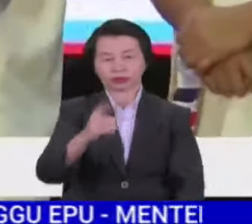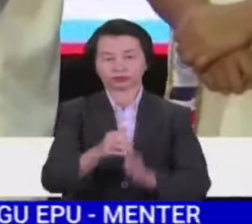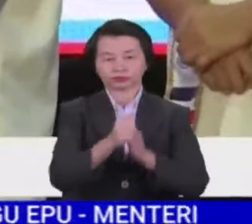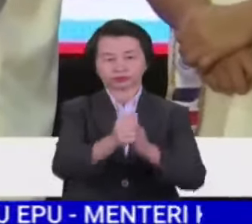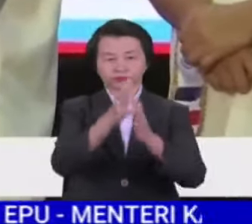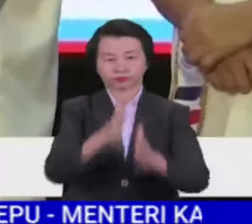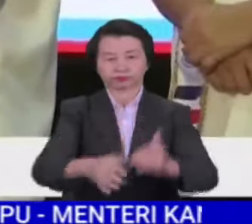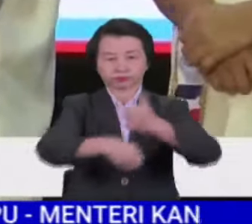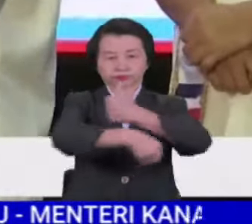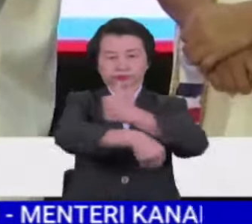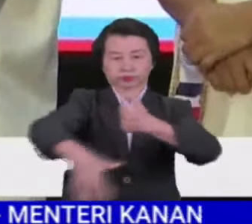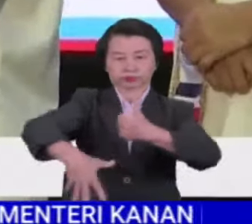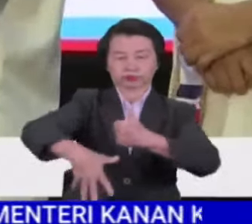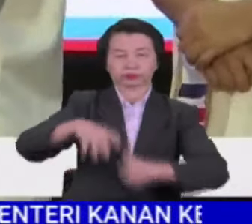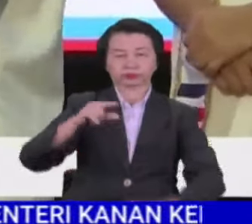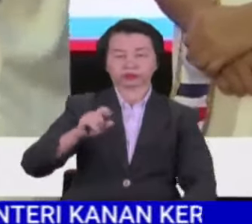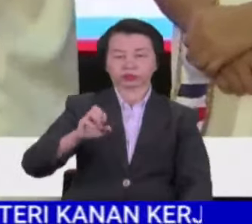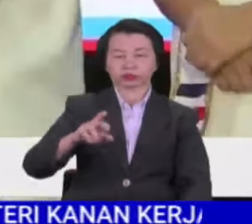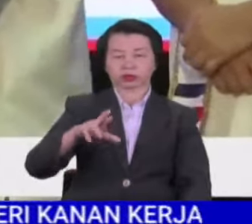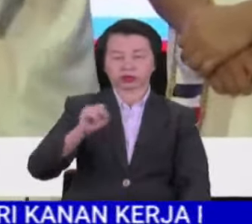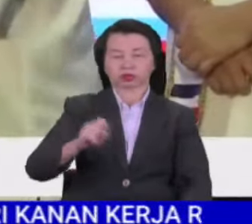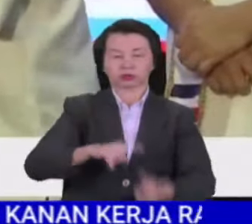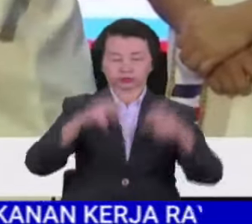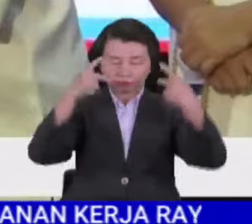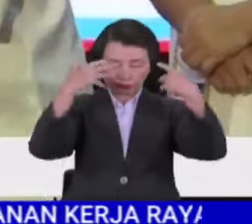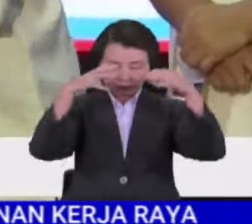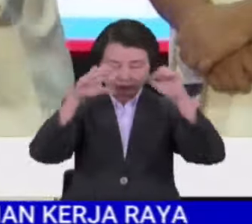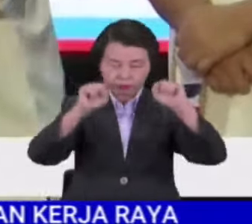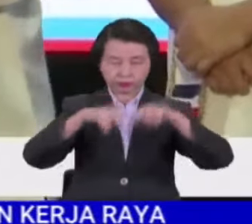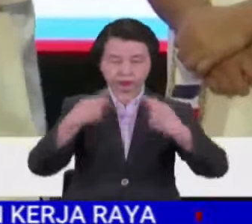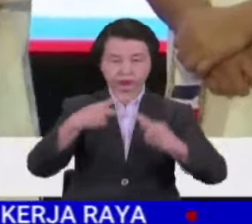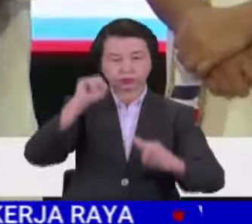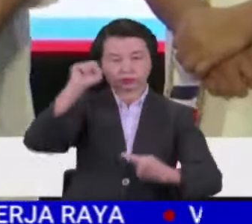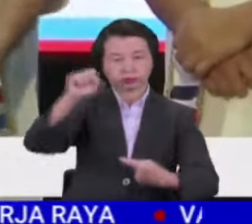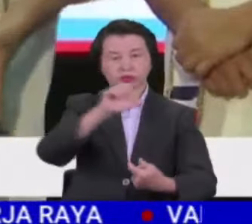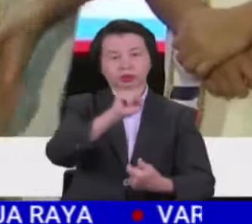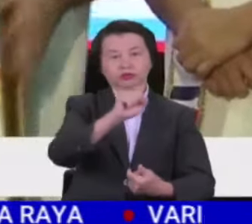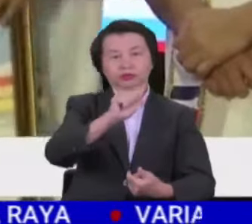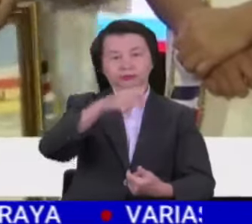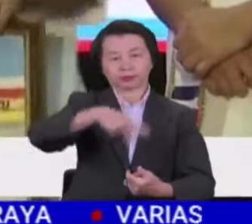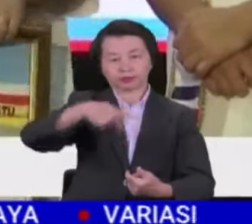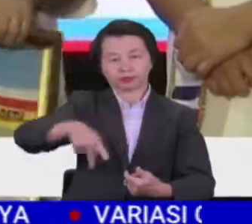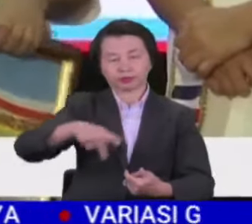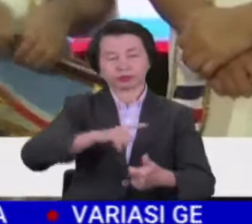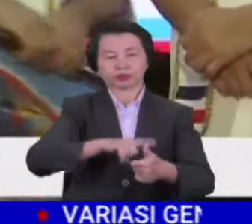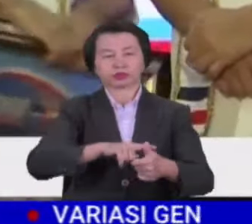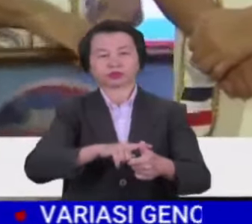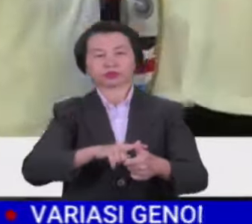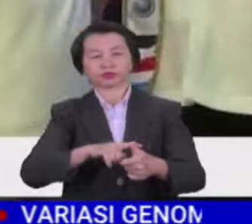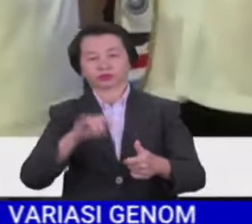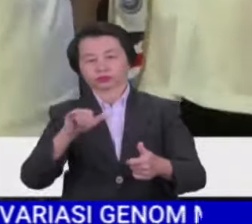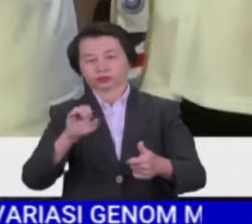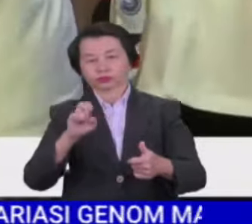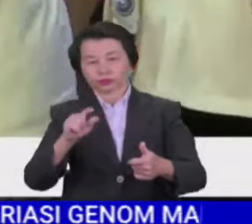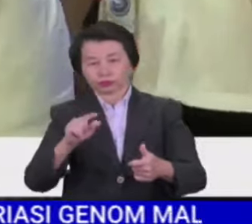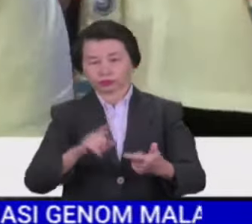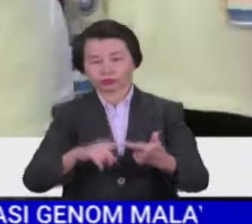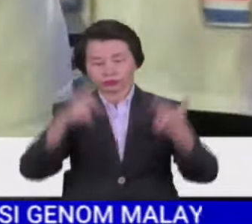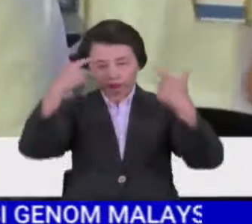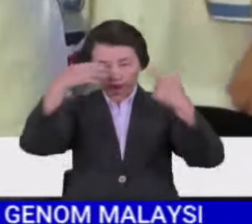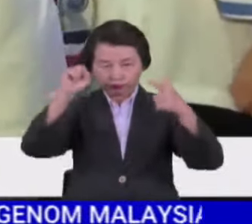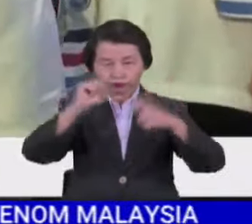Pati komponen jrs yaitu presiden Pati maju Sabah svp Datuk Sri Panglima Young techly